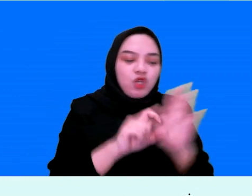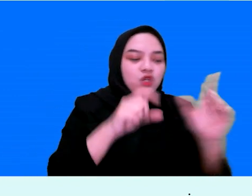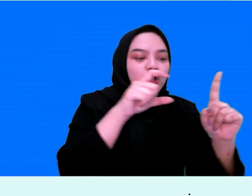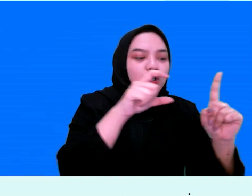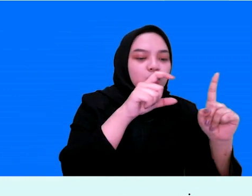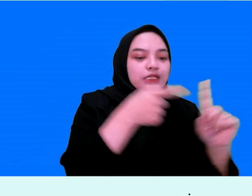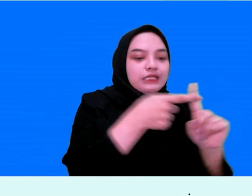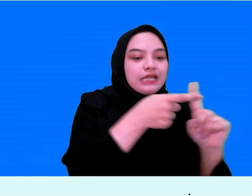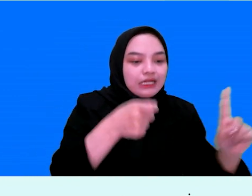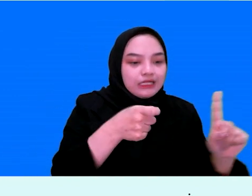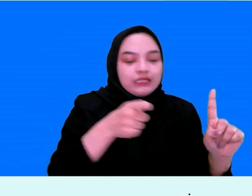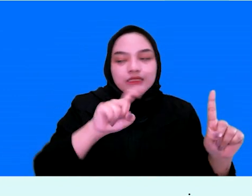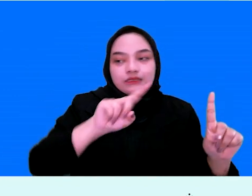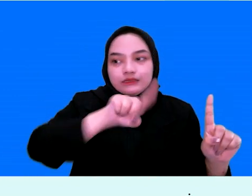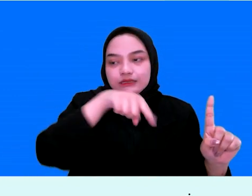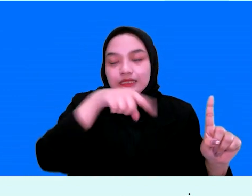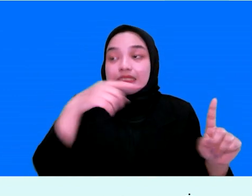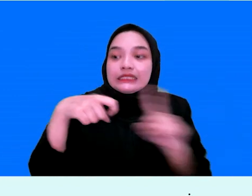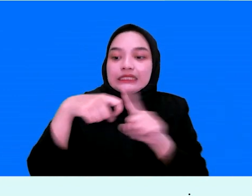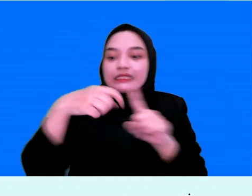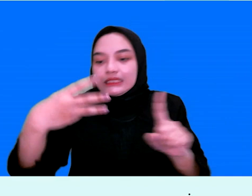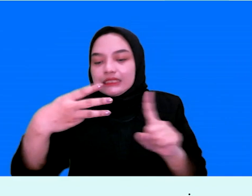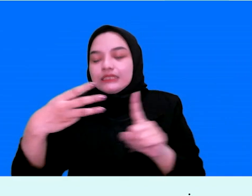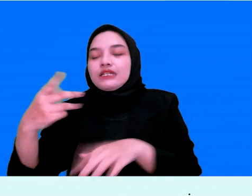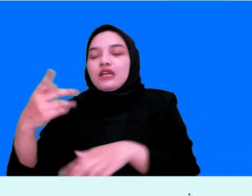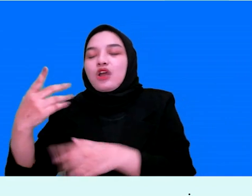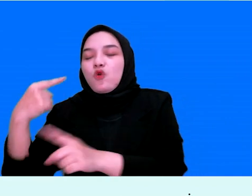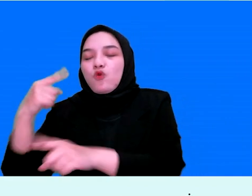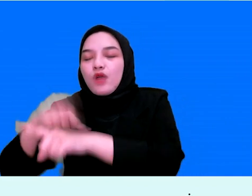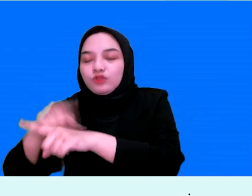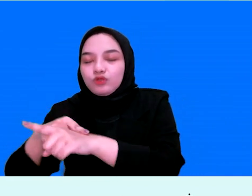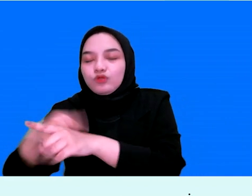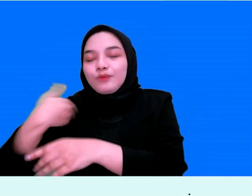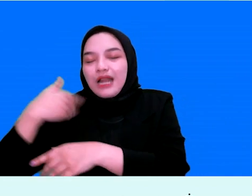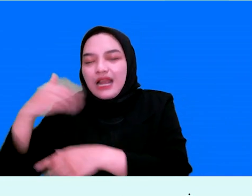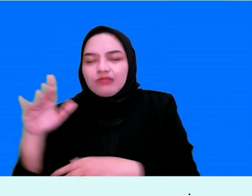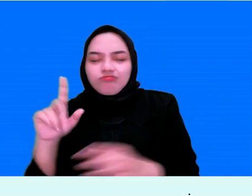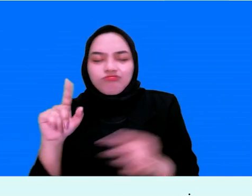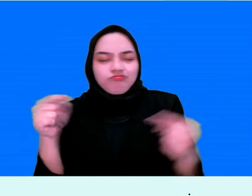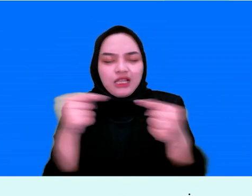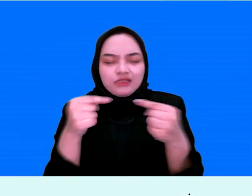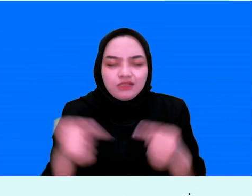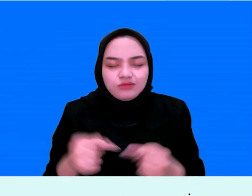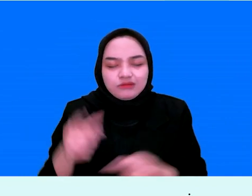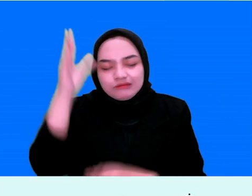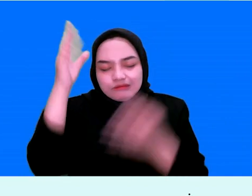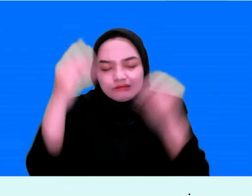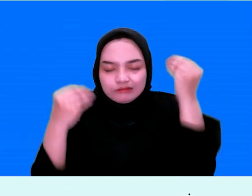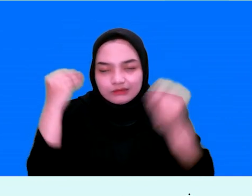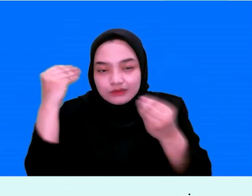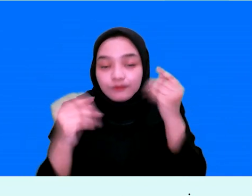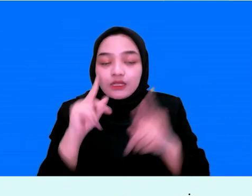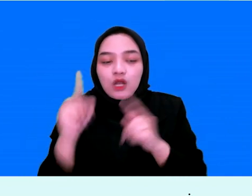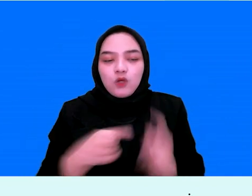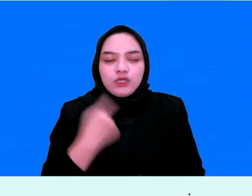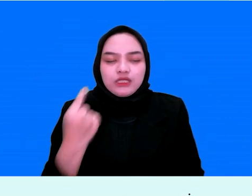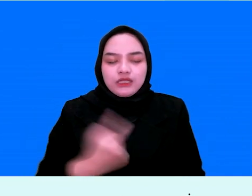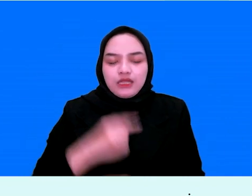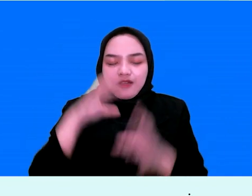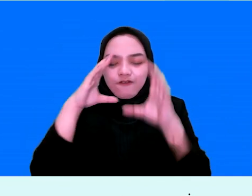dari ke serta waktu berangkat yang tidak programmatically associated dengan label yang ada di atasnya. Di mana kalau kita fokus